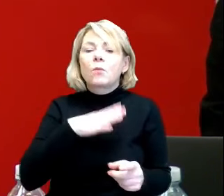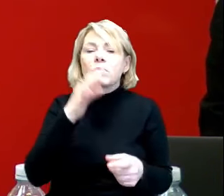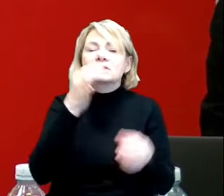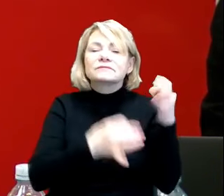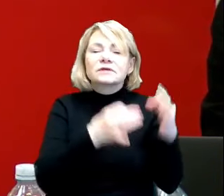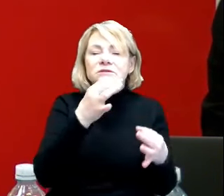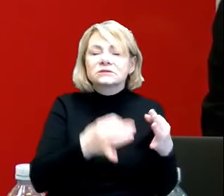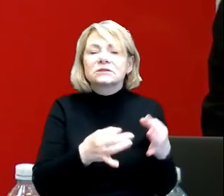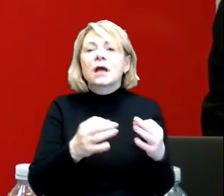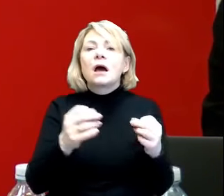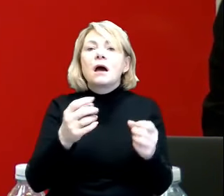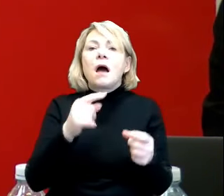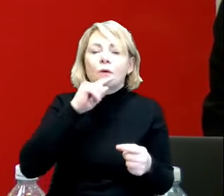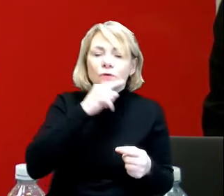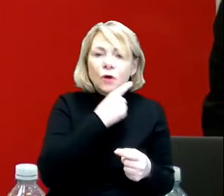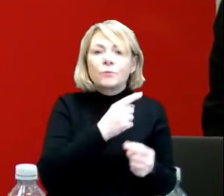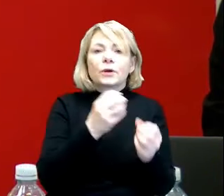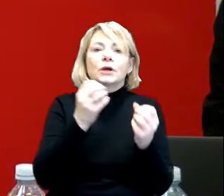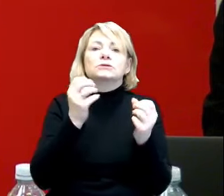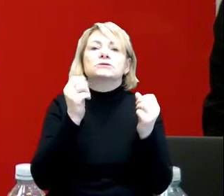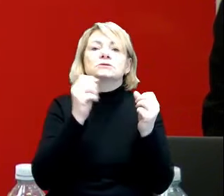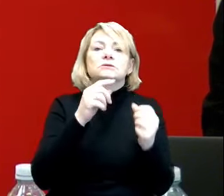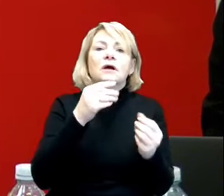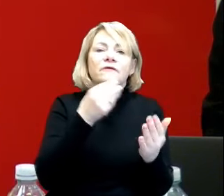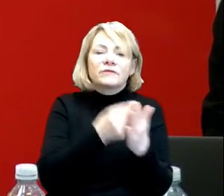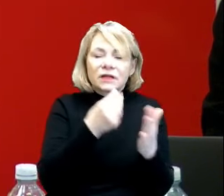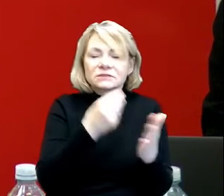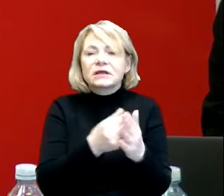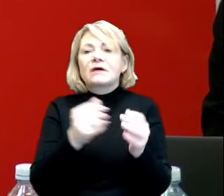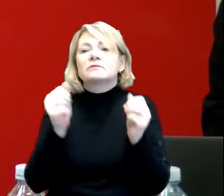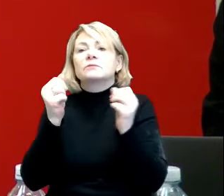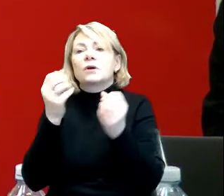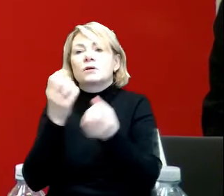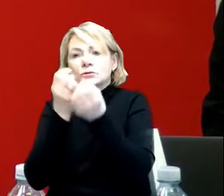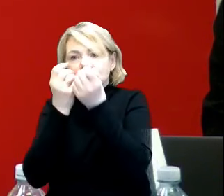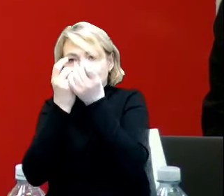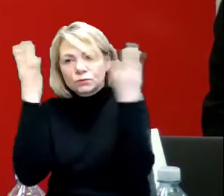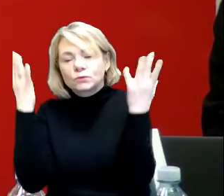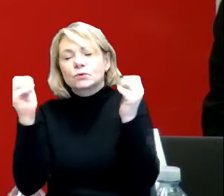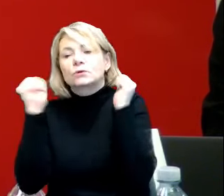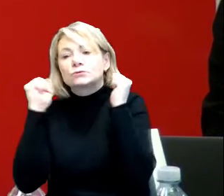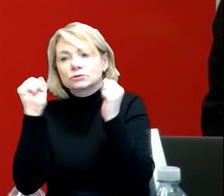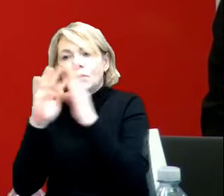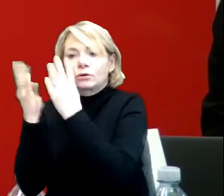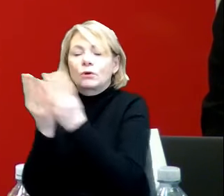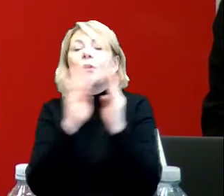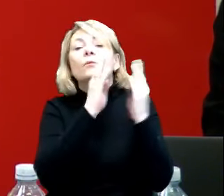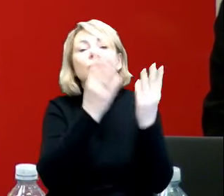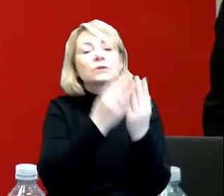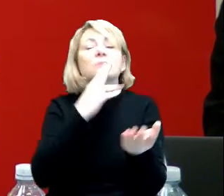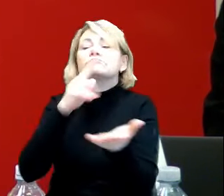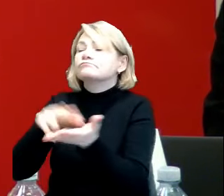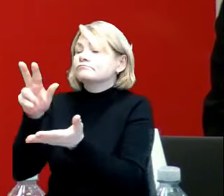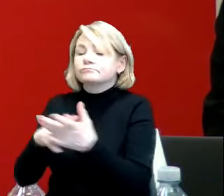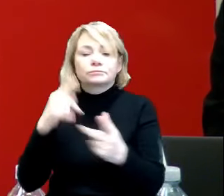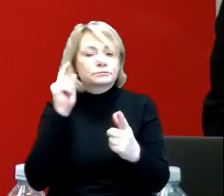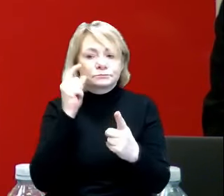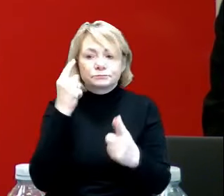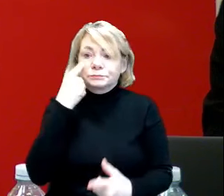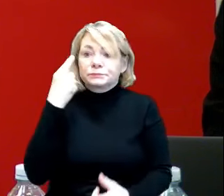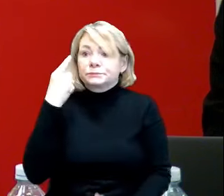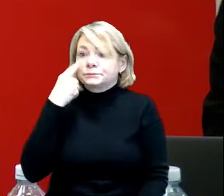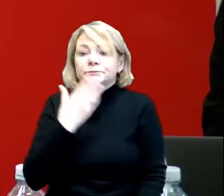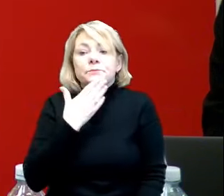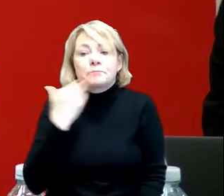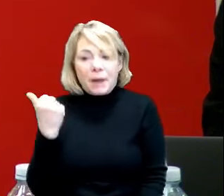sporto miesto plėtros ir strateginio planavimo komitetuose ir juose pritarta be pastabų ar būtų klausimų